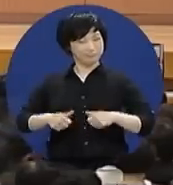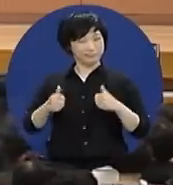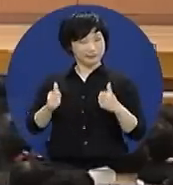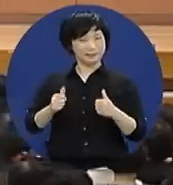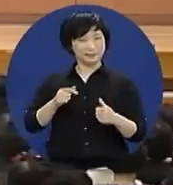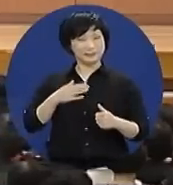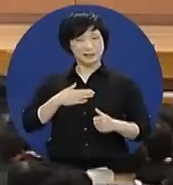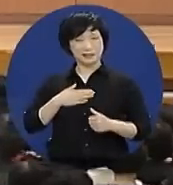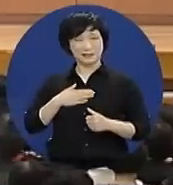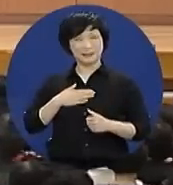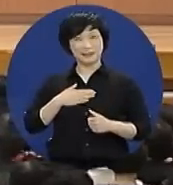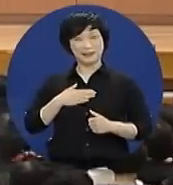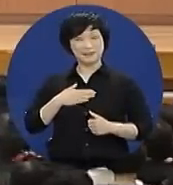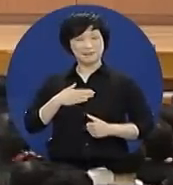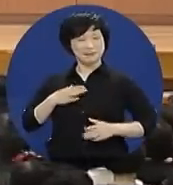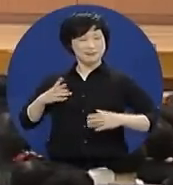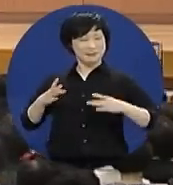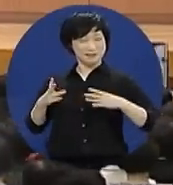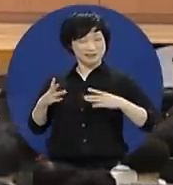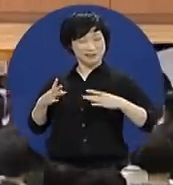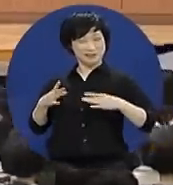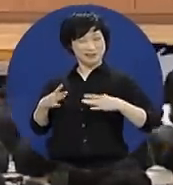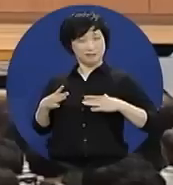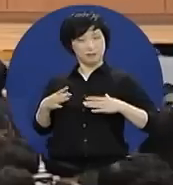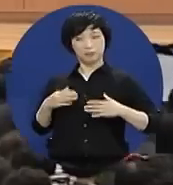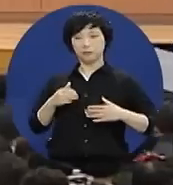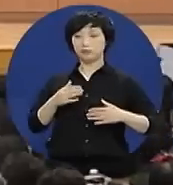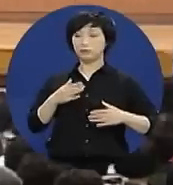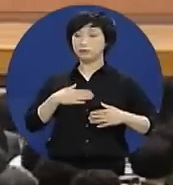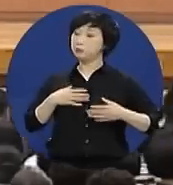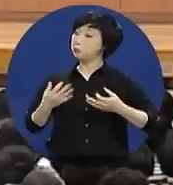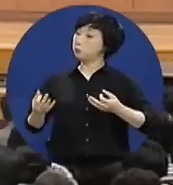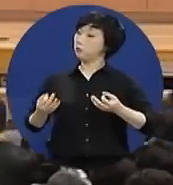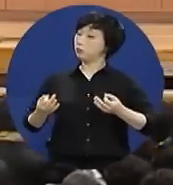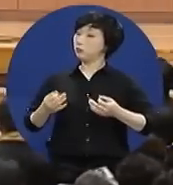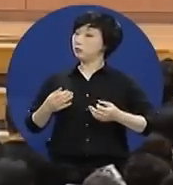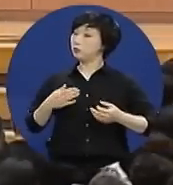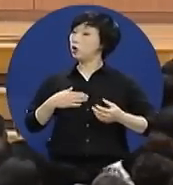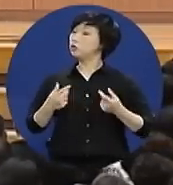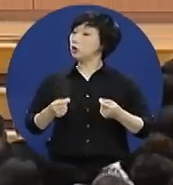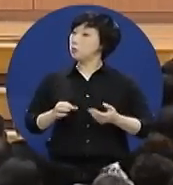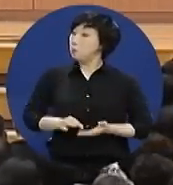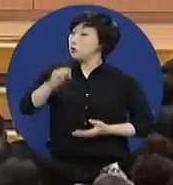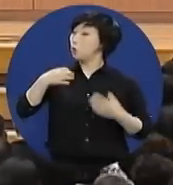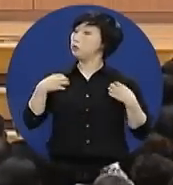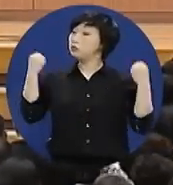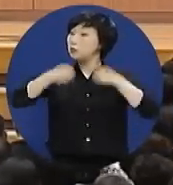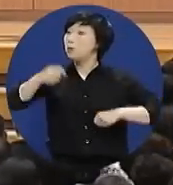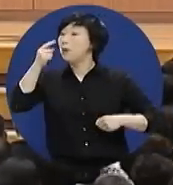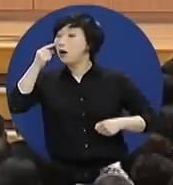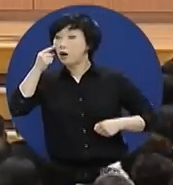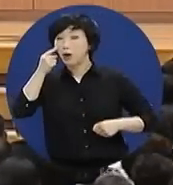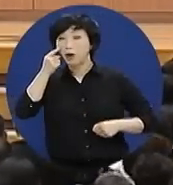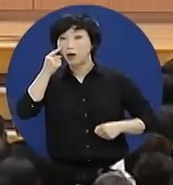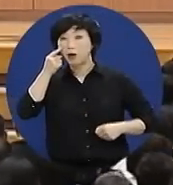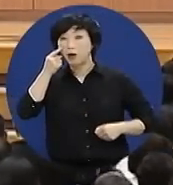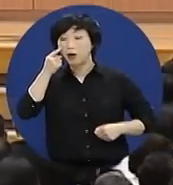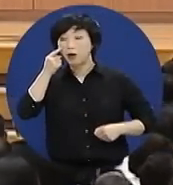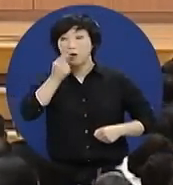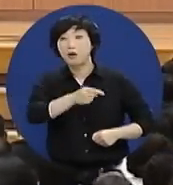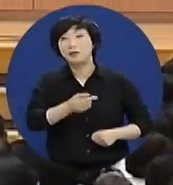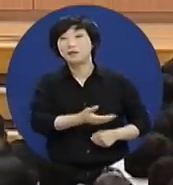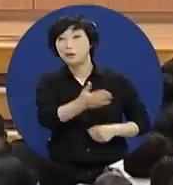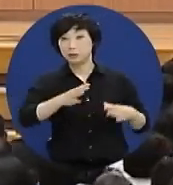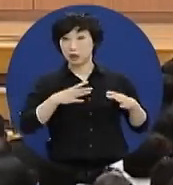着飾って私くらいおしゃれな格好をしたことがありますかというかのように私の目には全然綺麗に見え